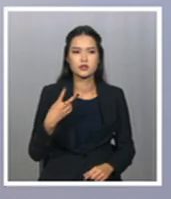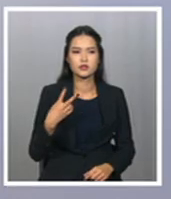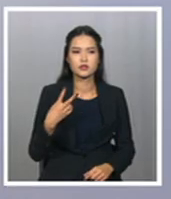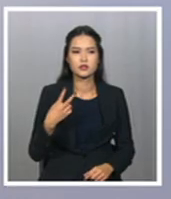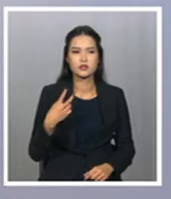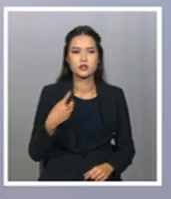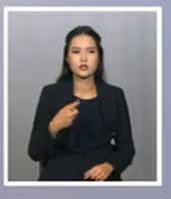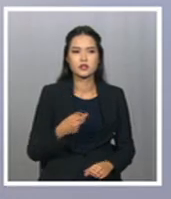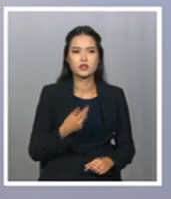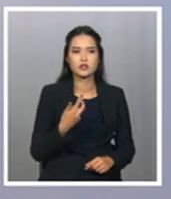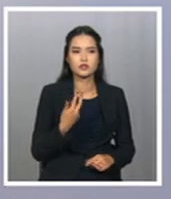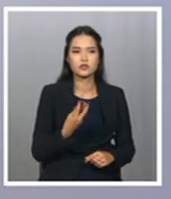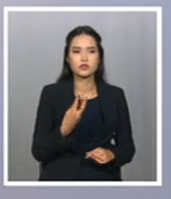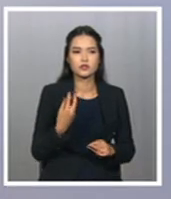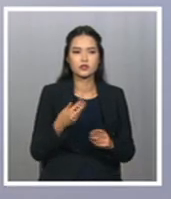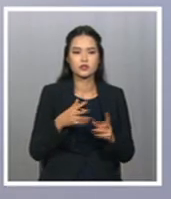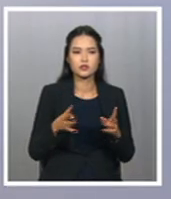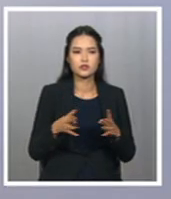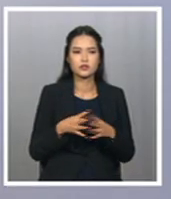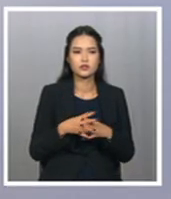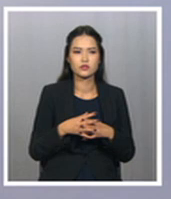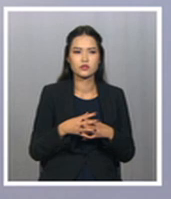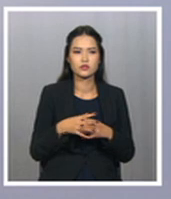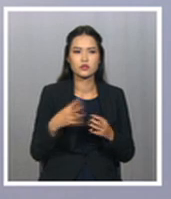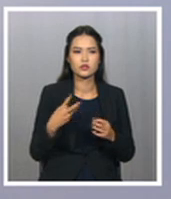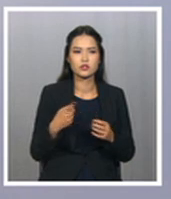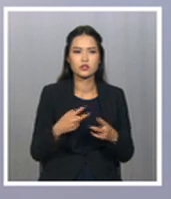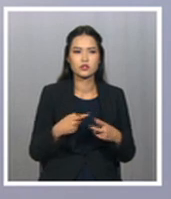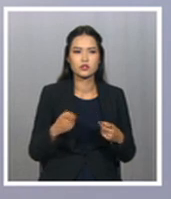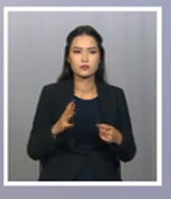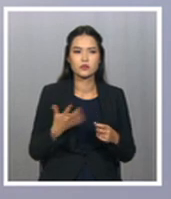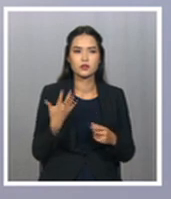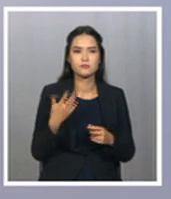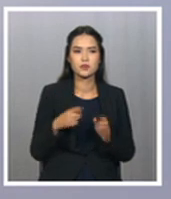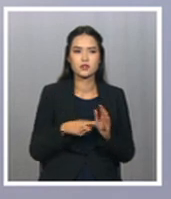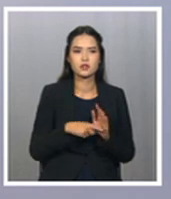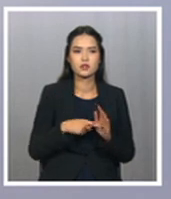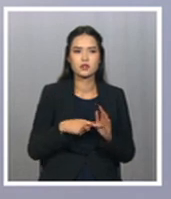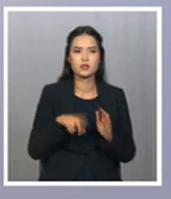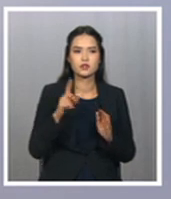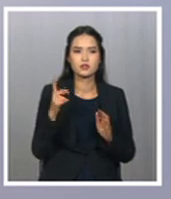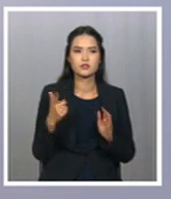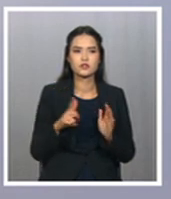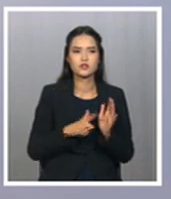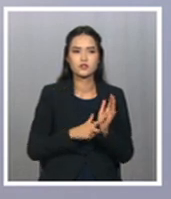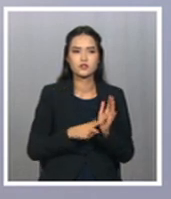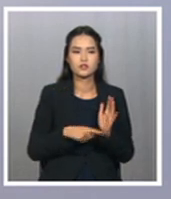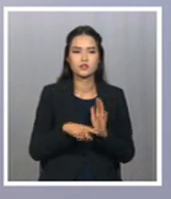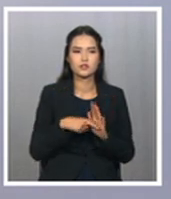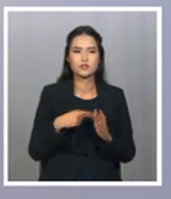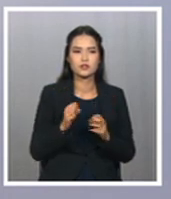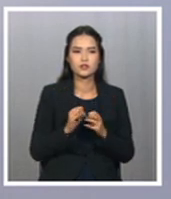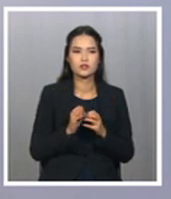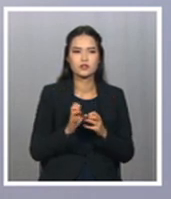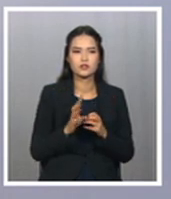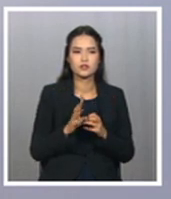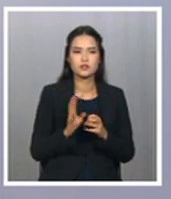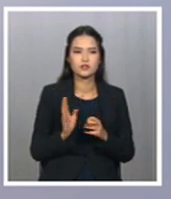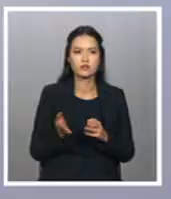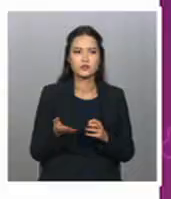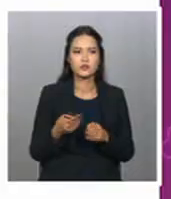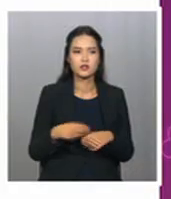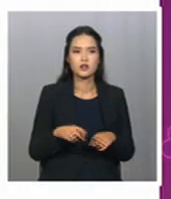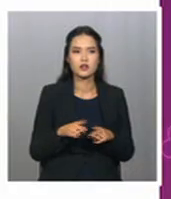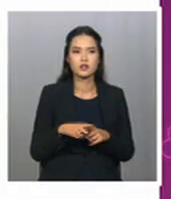3 түбір астындағы 7, 3 пен 42-ні қысқартсақ, 5 түбір асты 7 бөлінген 14 қалады. Бұл бұрышының